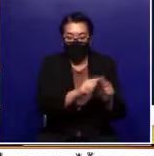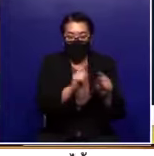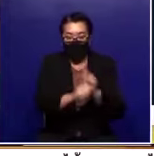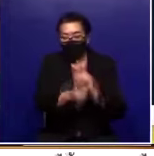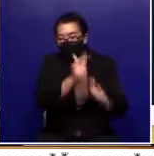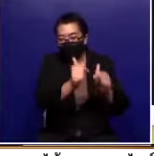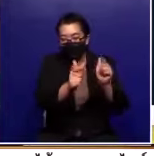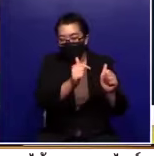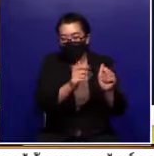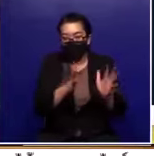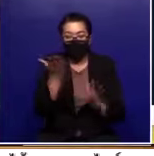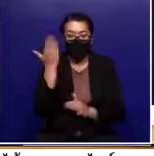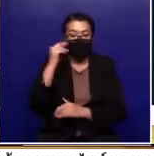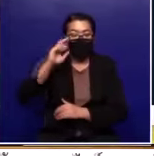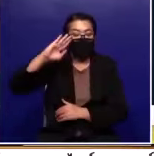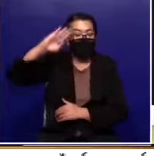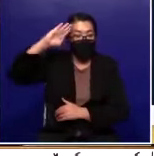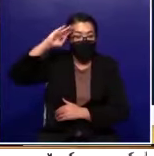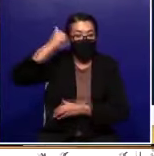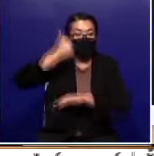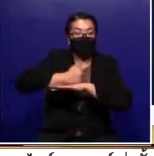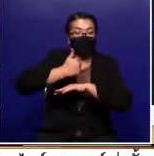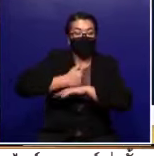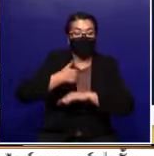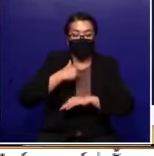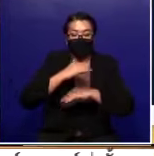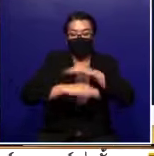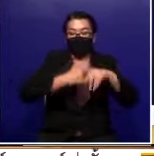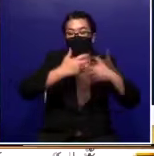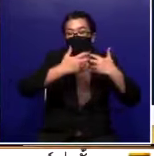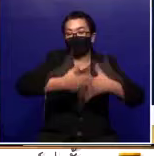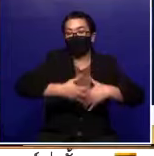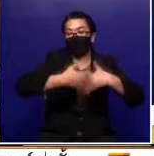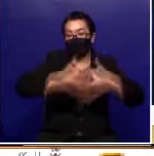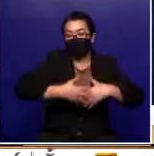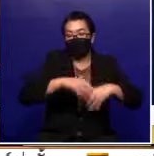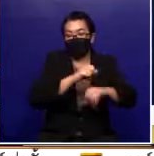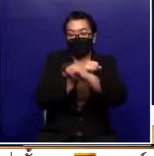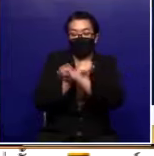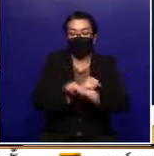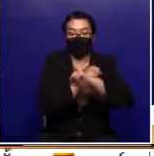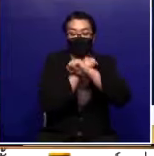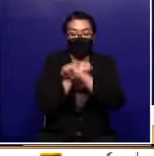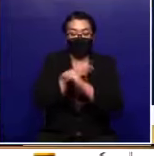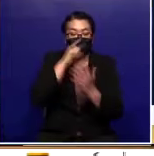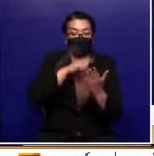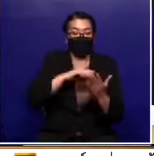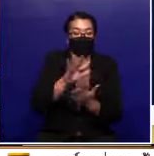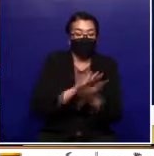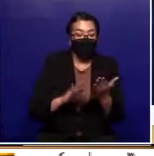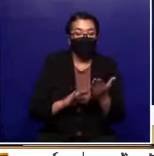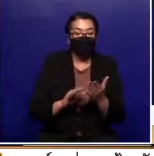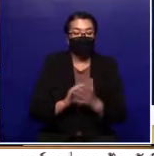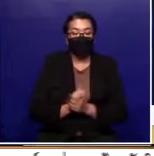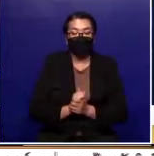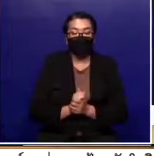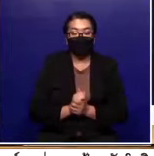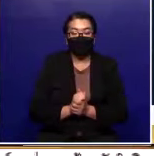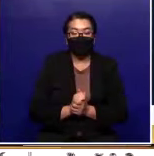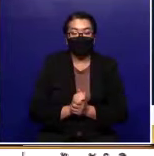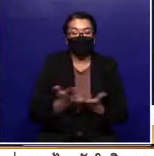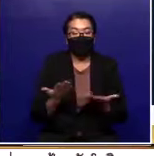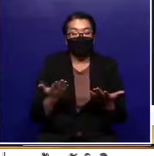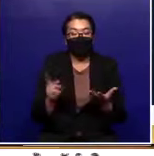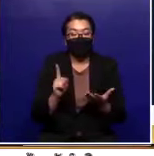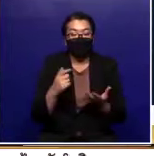ฐมนตรีกลาโหมเคยพูดไว้นะครับบอกว่าเราจะพัฒนาอุตสาหกรรมป้องกันประเทศของชาติพูดง่ายคือทำให้มันเป็น Make in Thailand ร